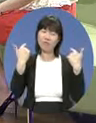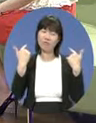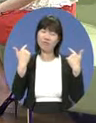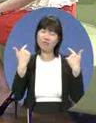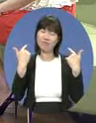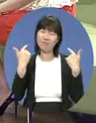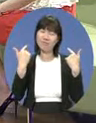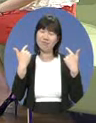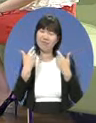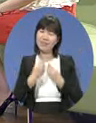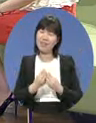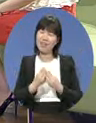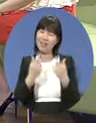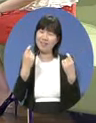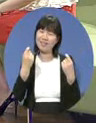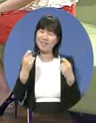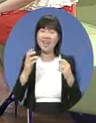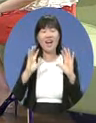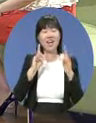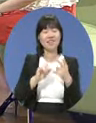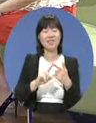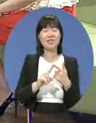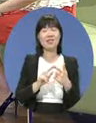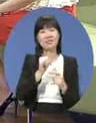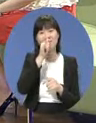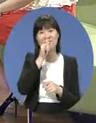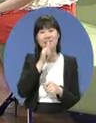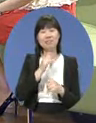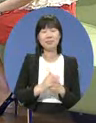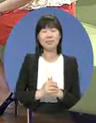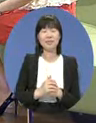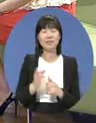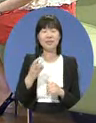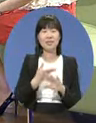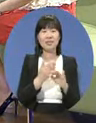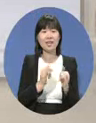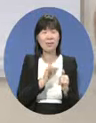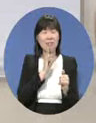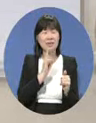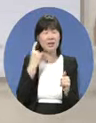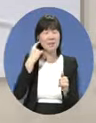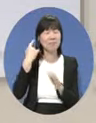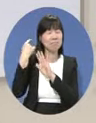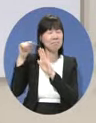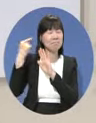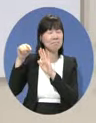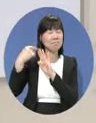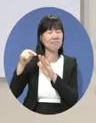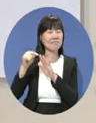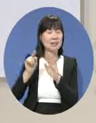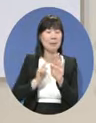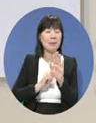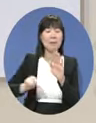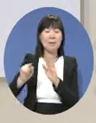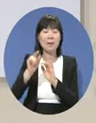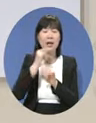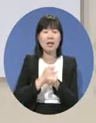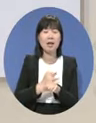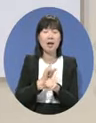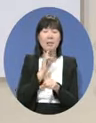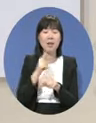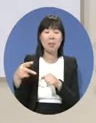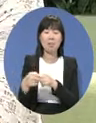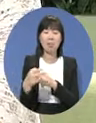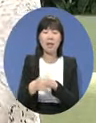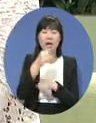네. 아이들도 이제 이런 게 있어요. 예. 그리고 다른 사람의 말은 전혀 듣지 않고 자꾸 끼어들고. 그러니까 중간에 자꾸 말